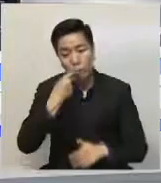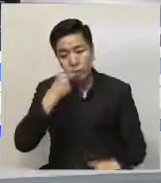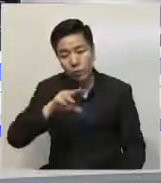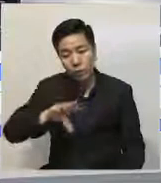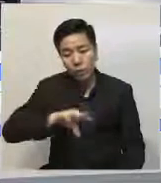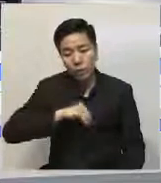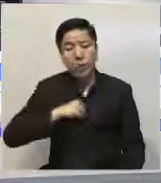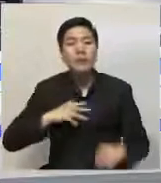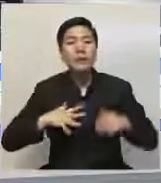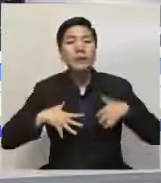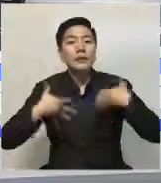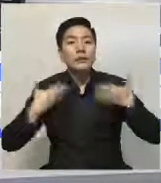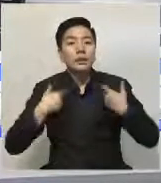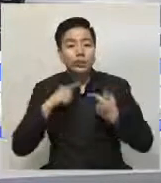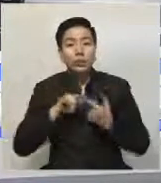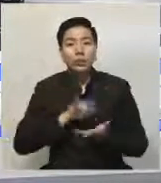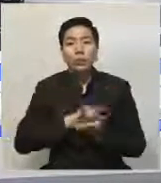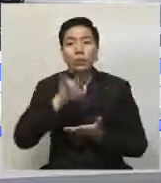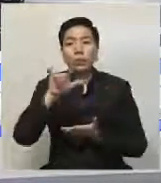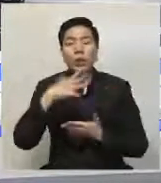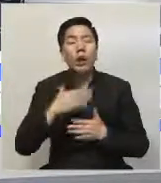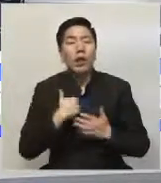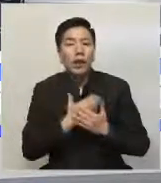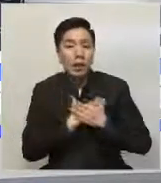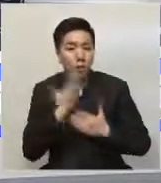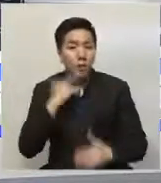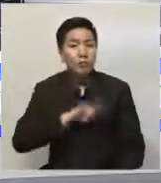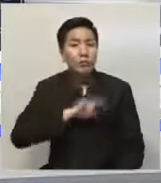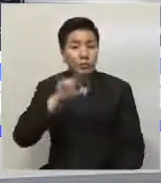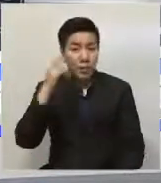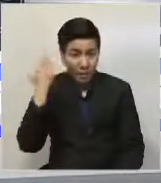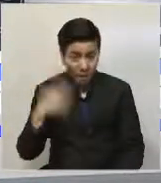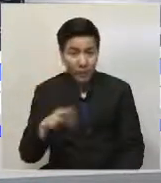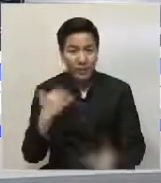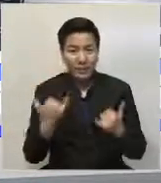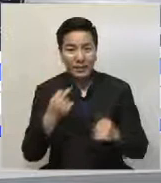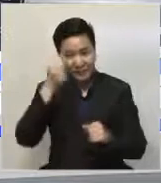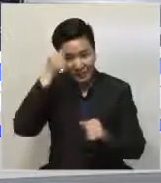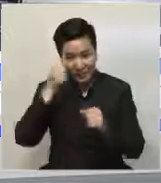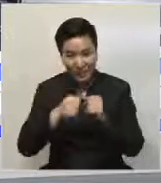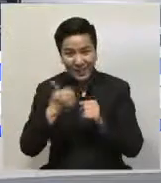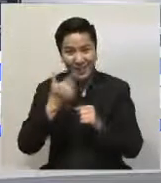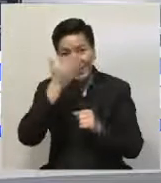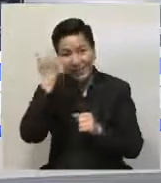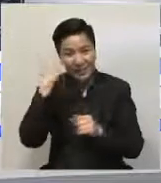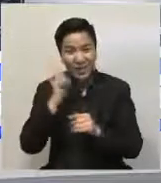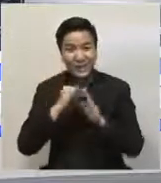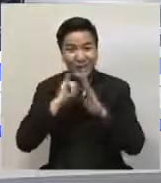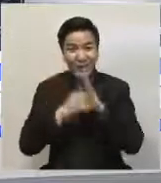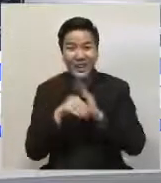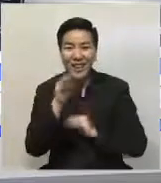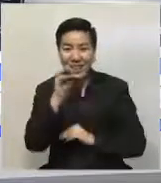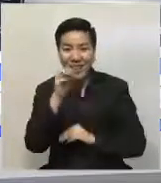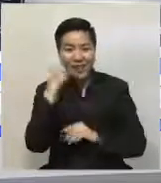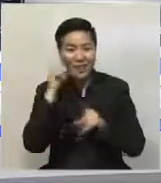ถึงความสบายใจเป็นจังหวัดที่ไปแล้วจะหลงรักเคยไปสัญจรกันแล้ว ค่ะ จำไม่ได้ใช่ไหมเป็นจังหวัดเล็กๆจริ